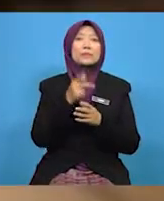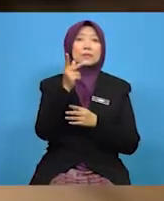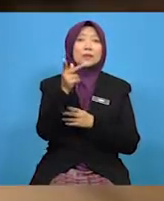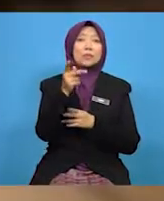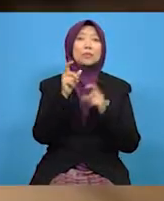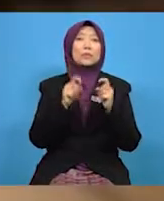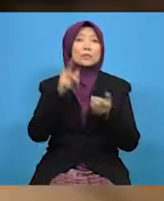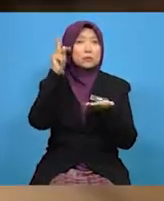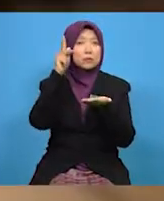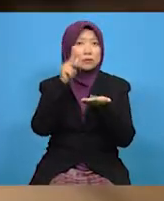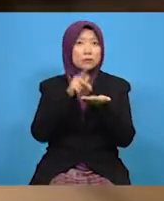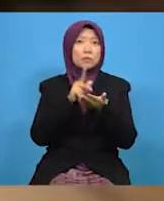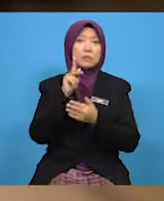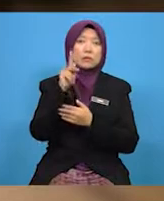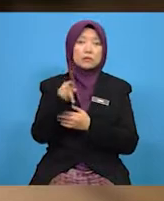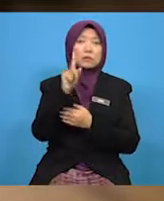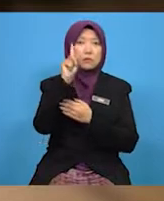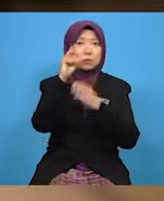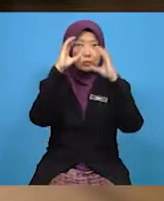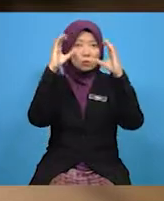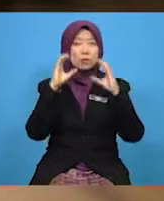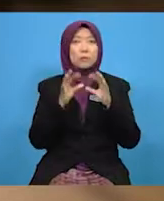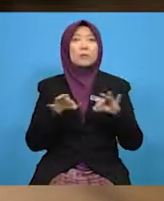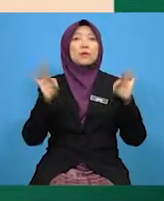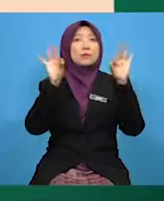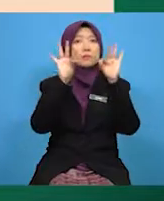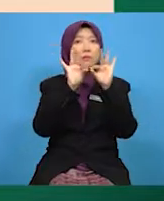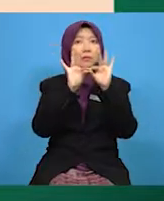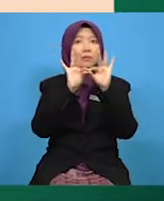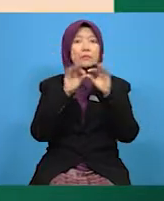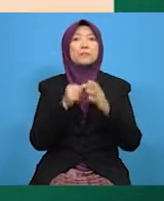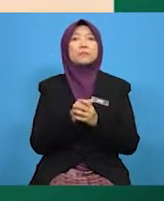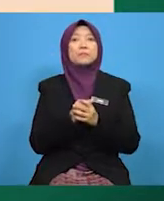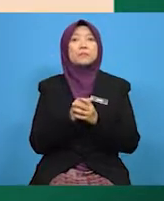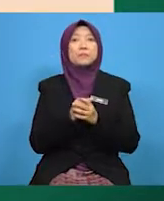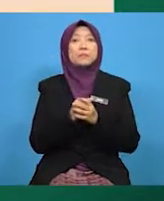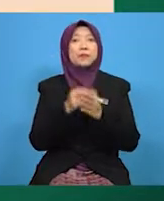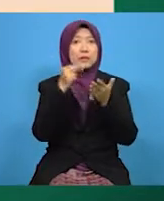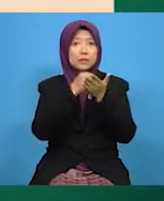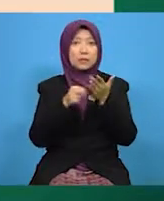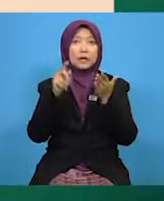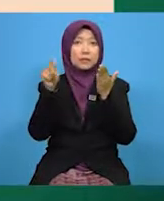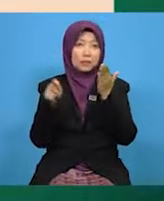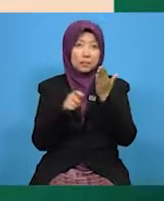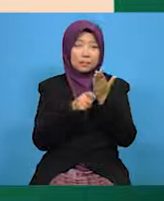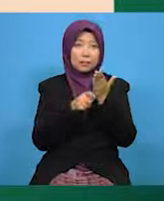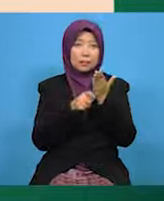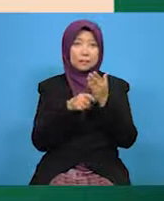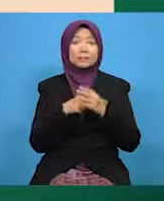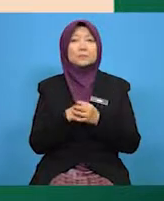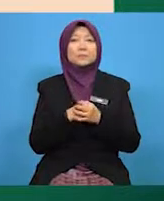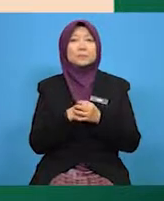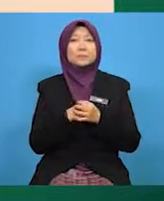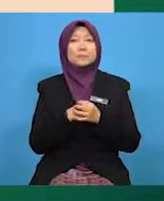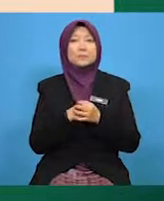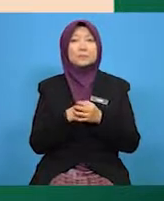perlu mengenal pasti satu konsep penting, iaitu konsep nilai ditambah. Nilai